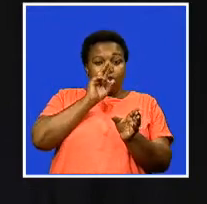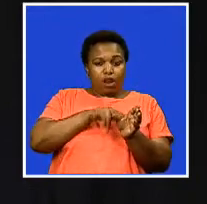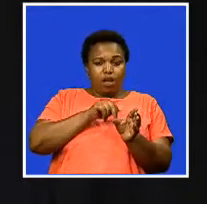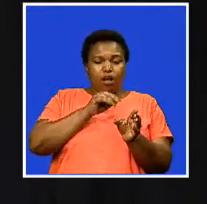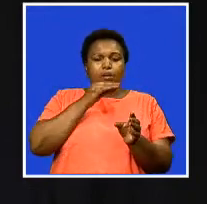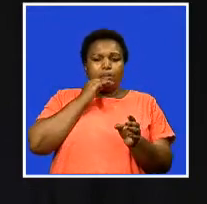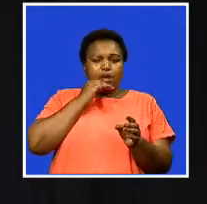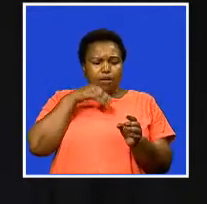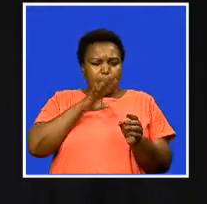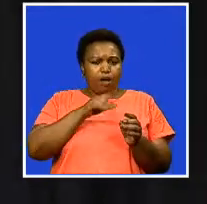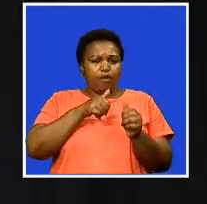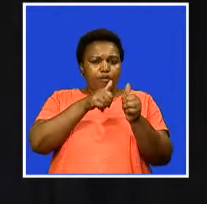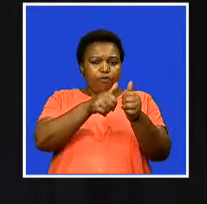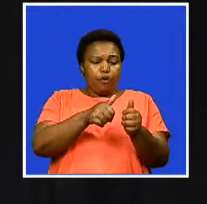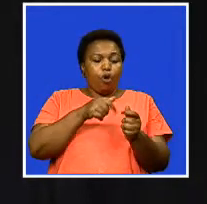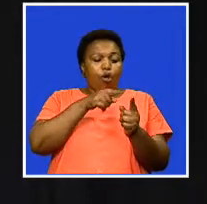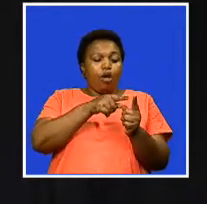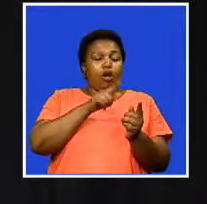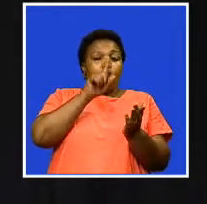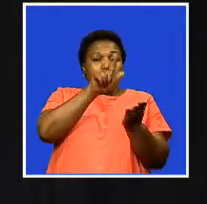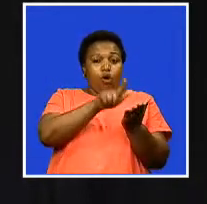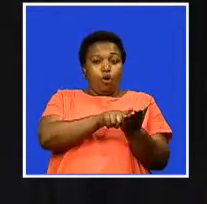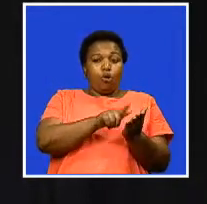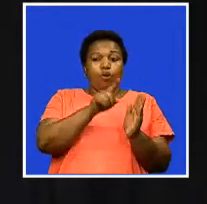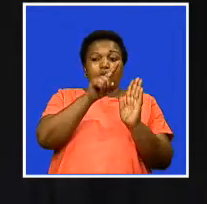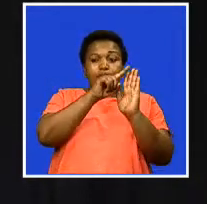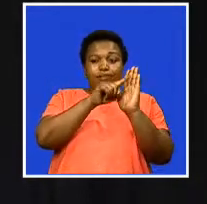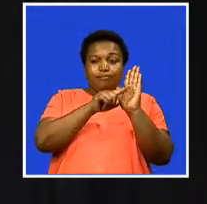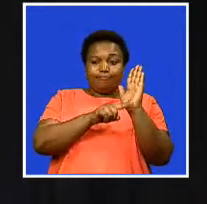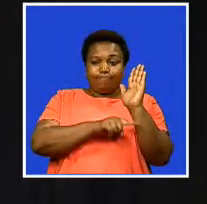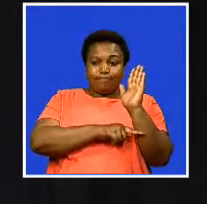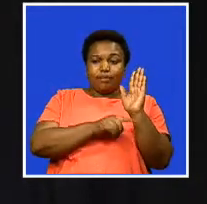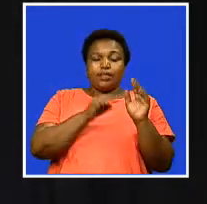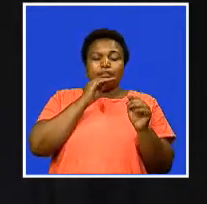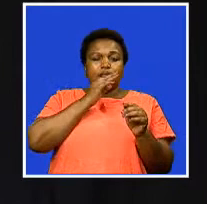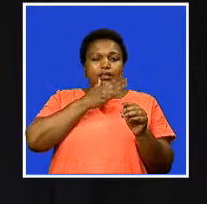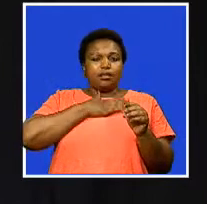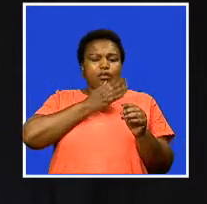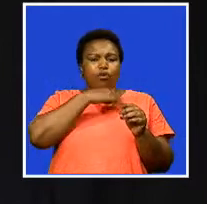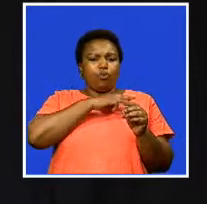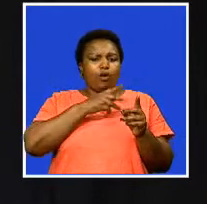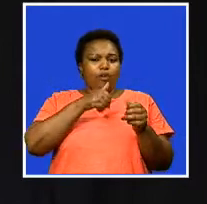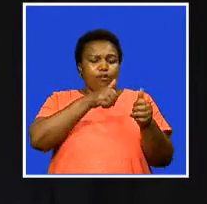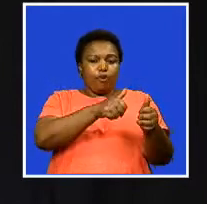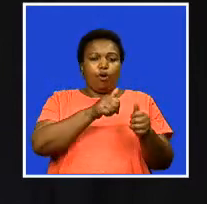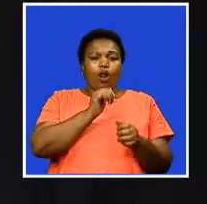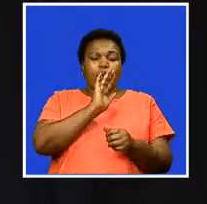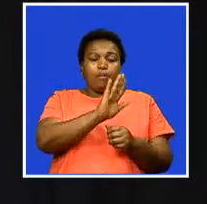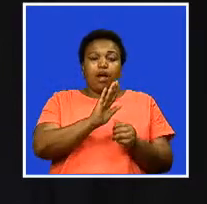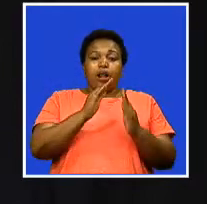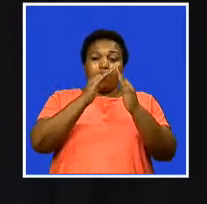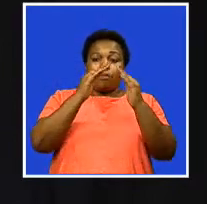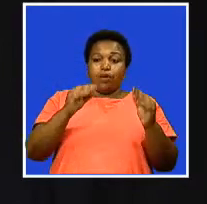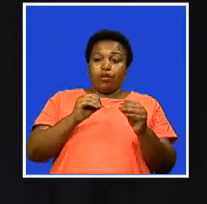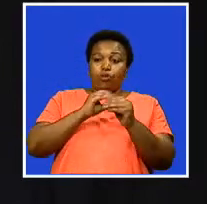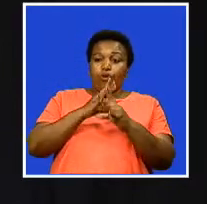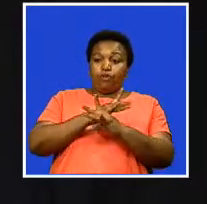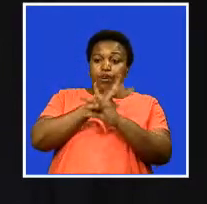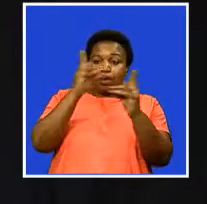phansi kwalama-regulations lasabekiwe lesilowalandzelako labekwe ngelo litiko